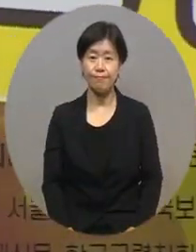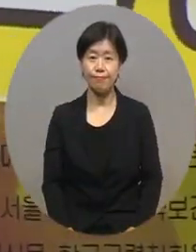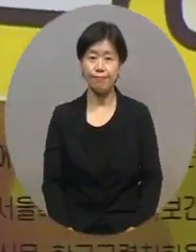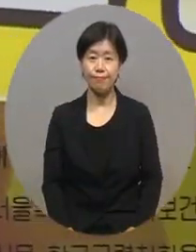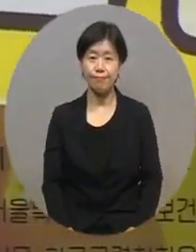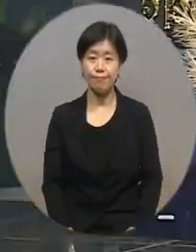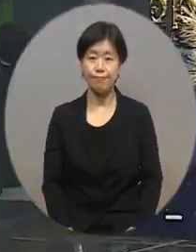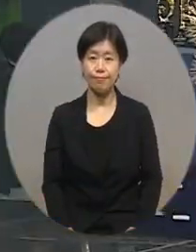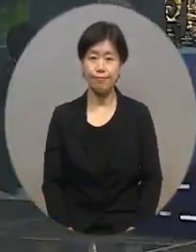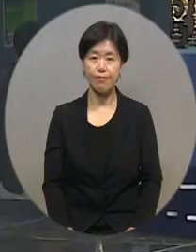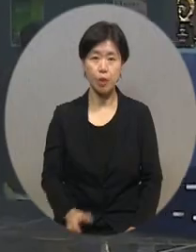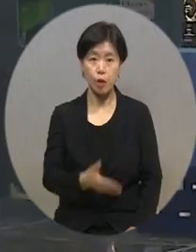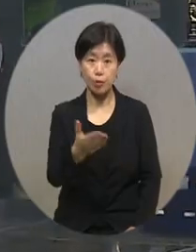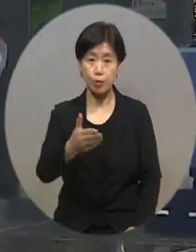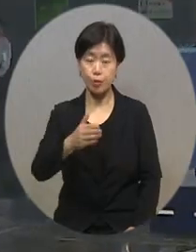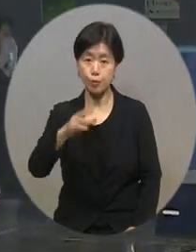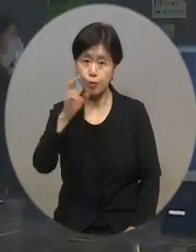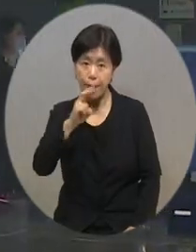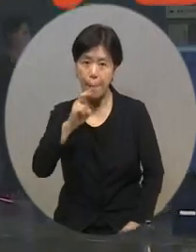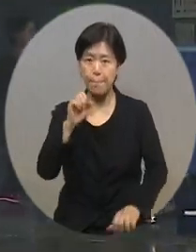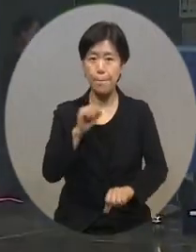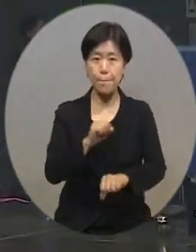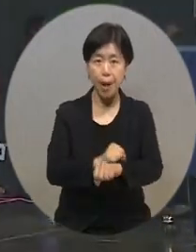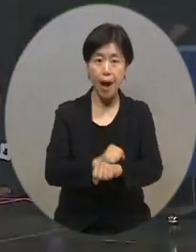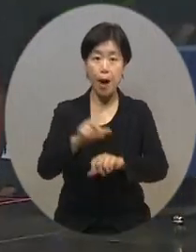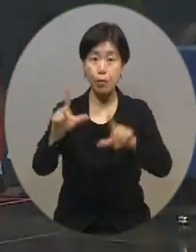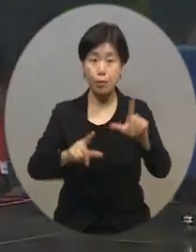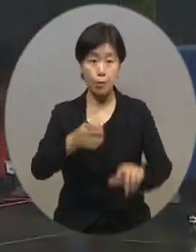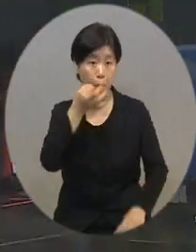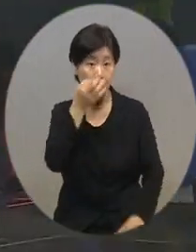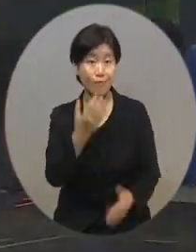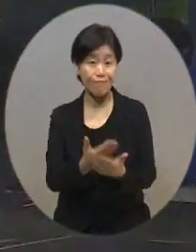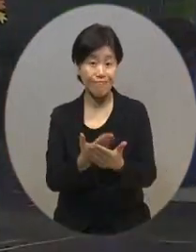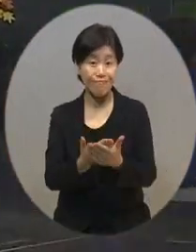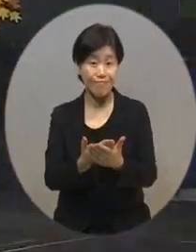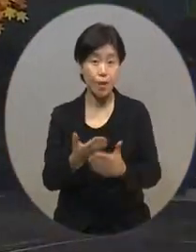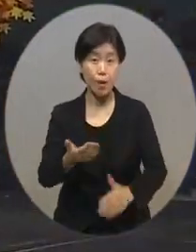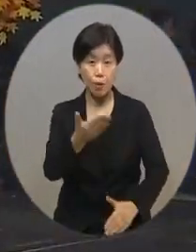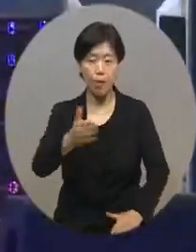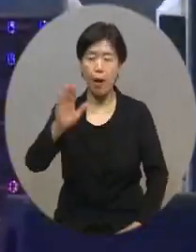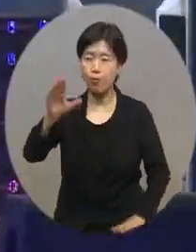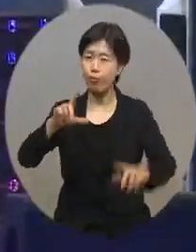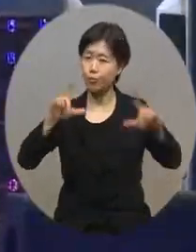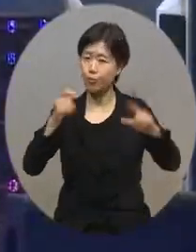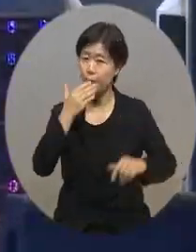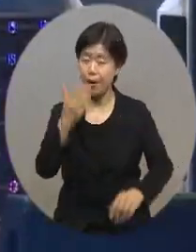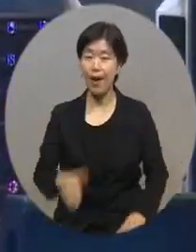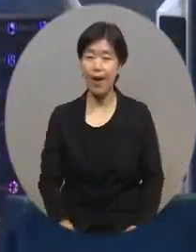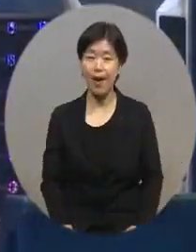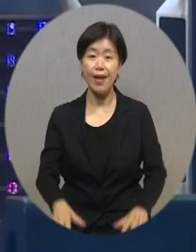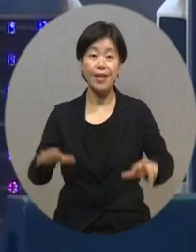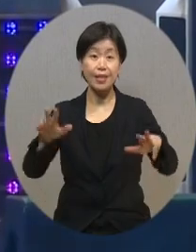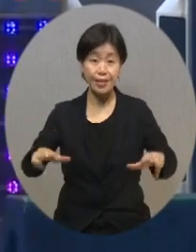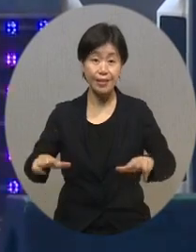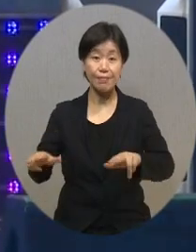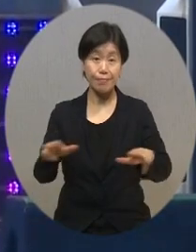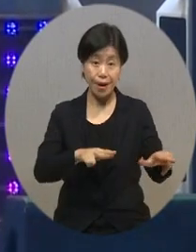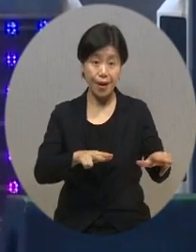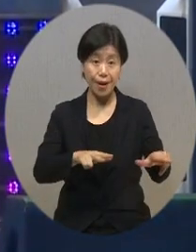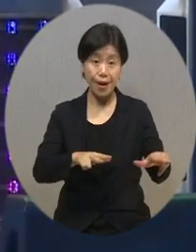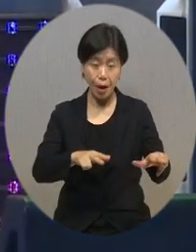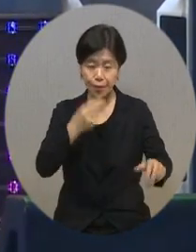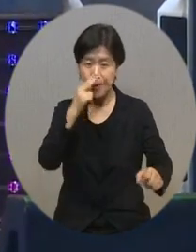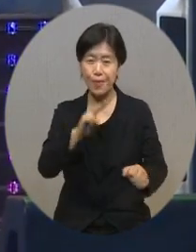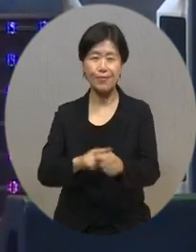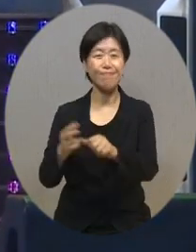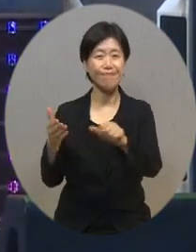활력 넘치는 시니어들의 열정적인 무대, 이제 당신이 트롯 가요제의 주인공이 될 수 있습니다. 지금 바로